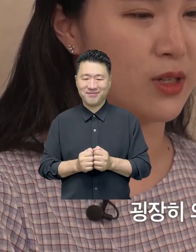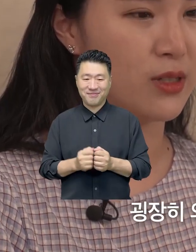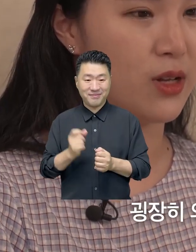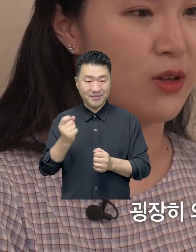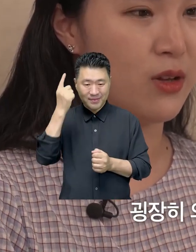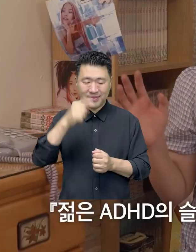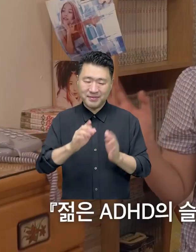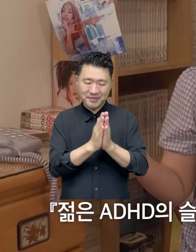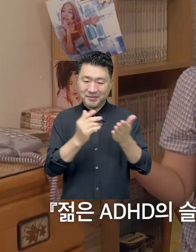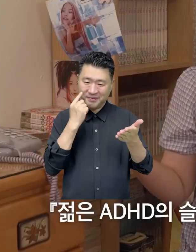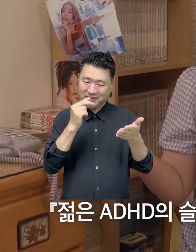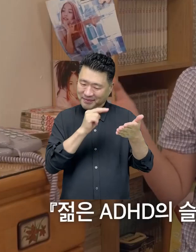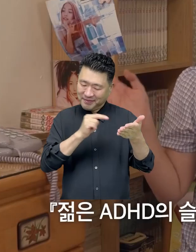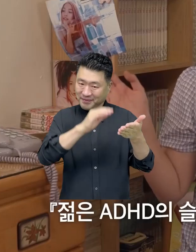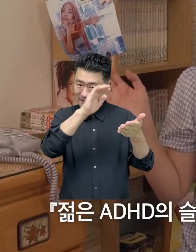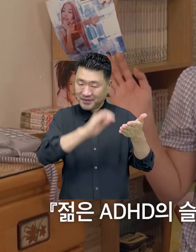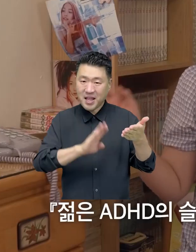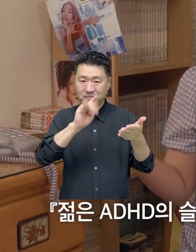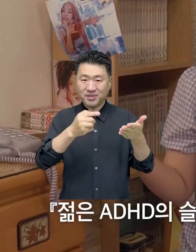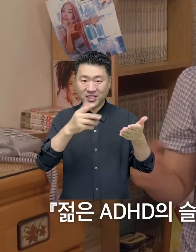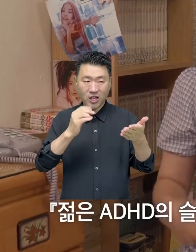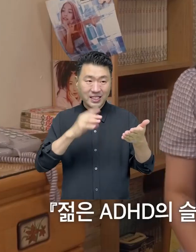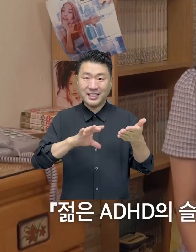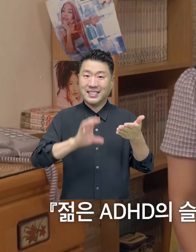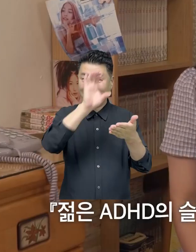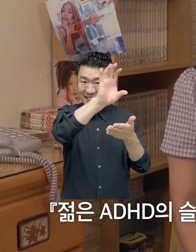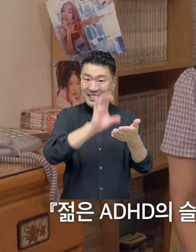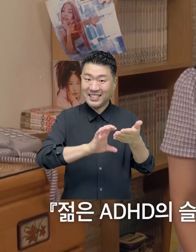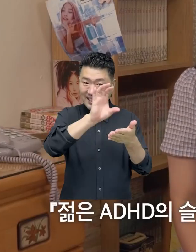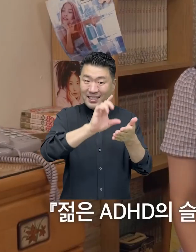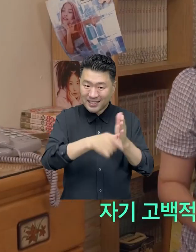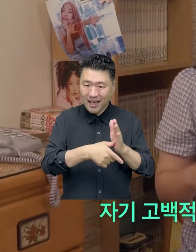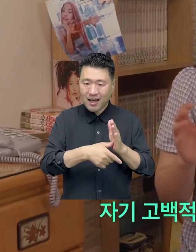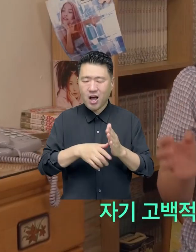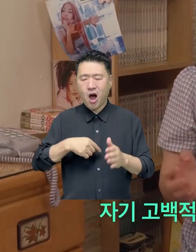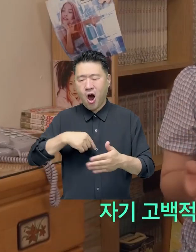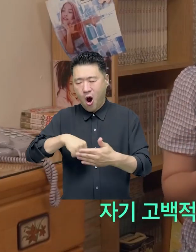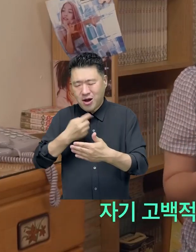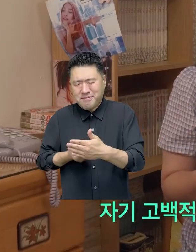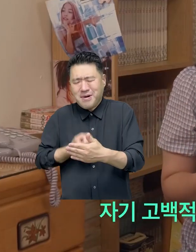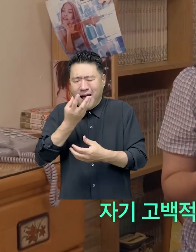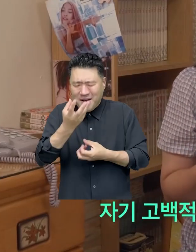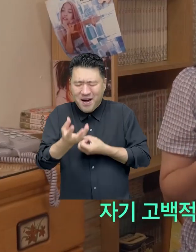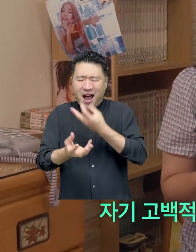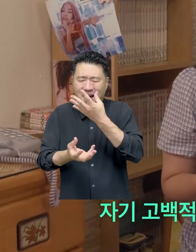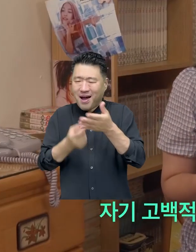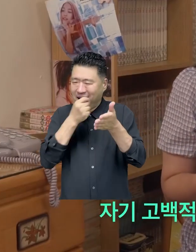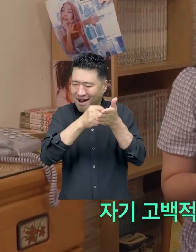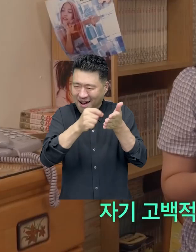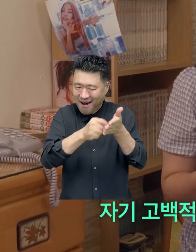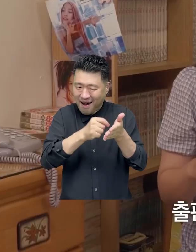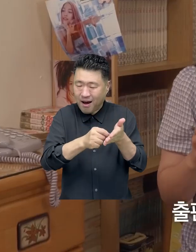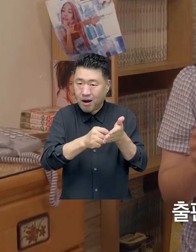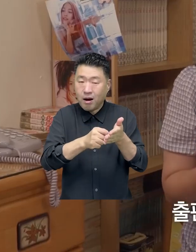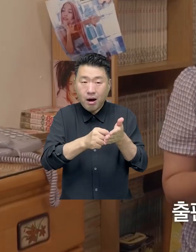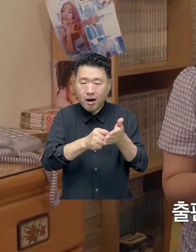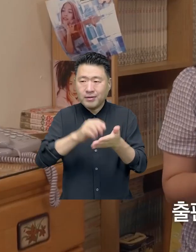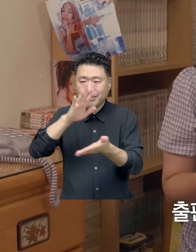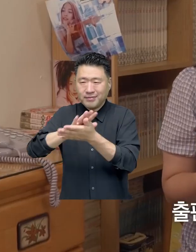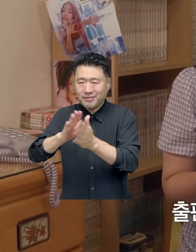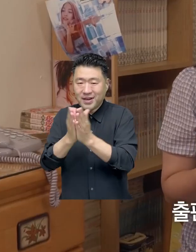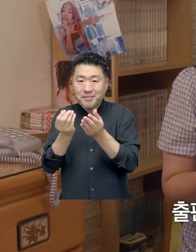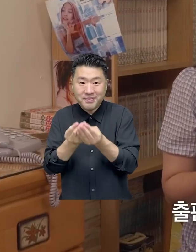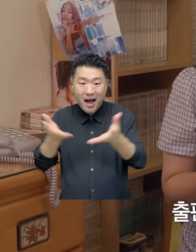생각해요. 그래서 젊은 ADHD의 슬픔 처음 브런치에 연재할 때는 자기 고백적인 성격이 굉장히 강했는데